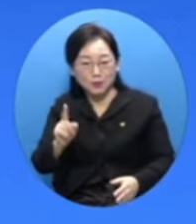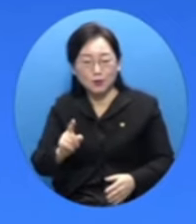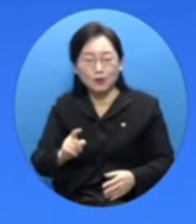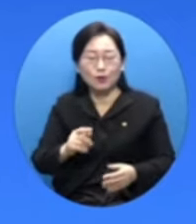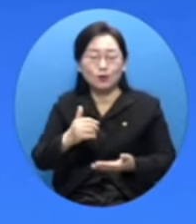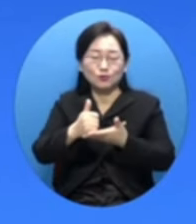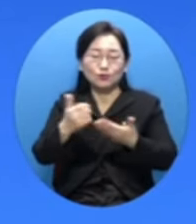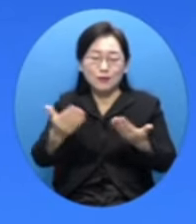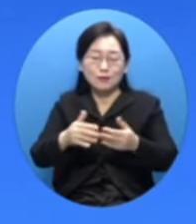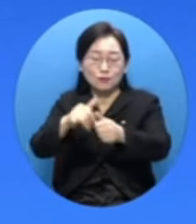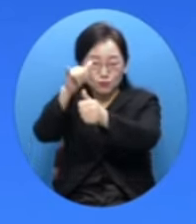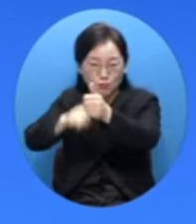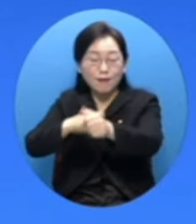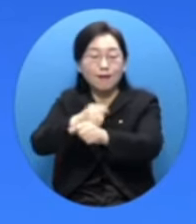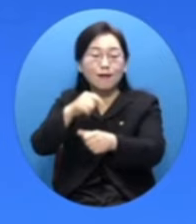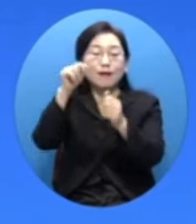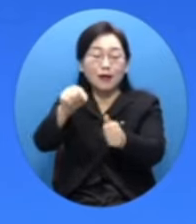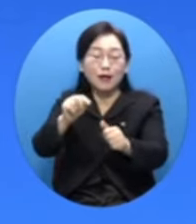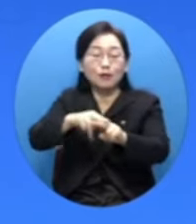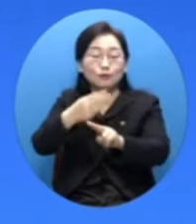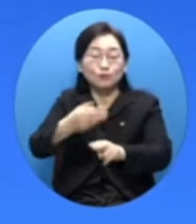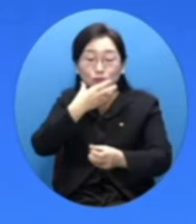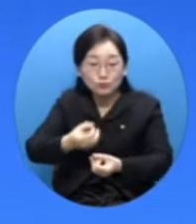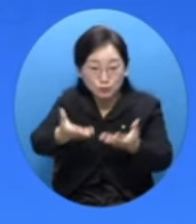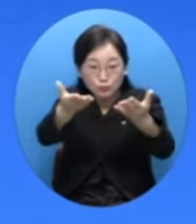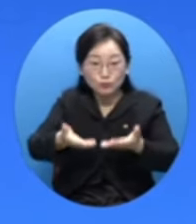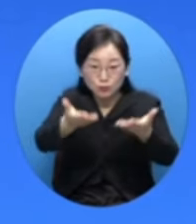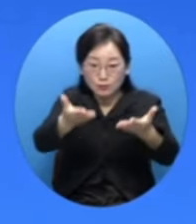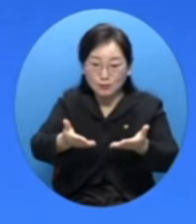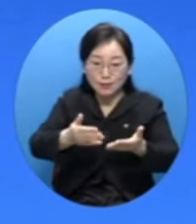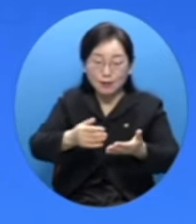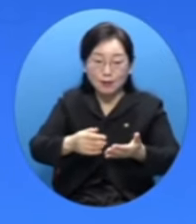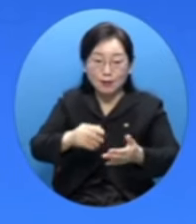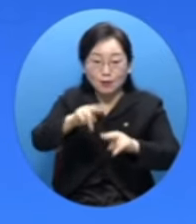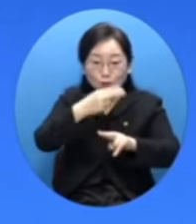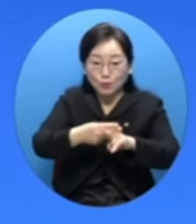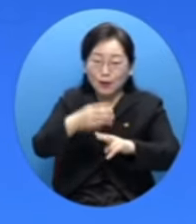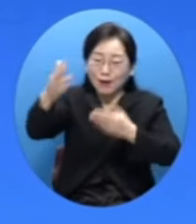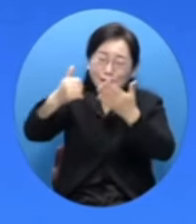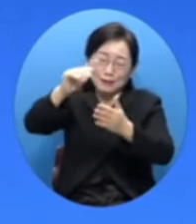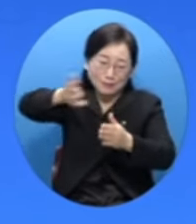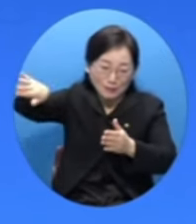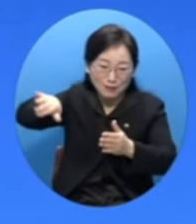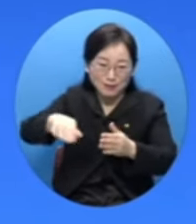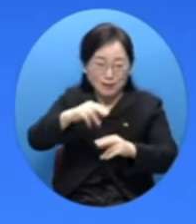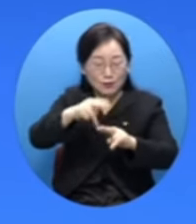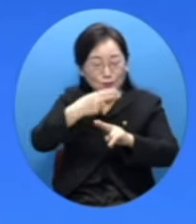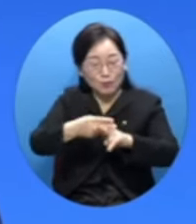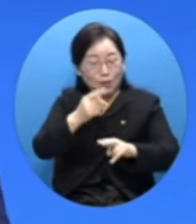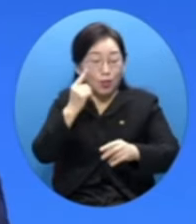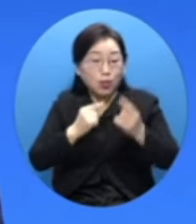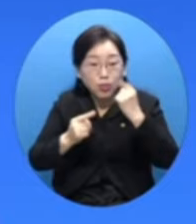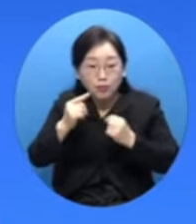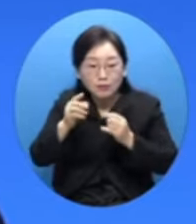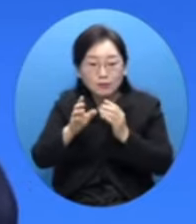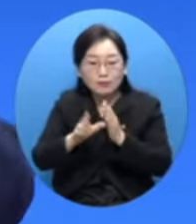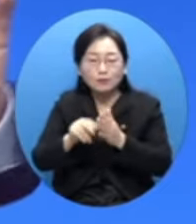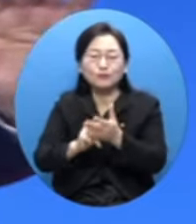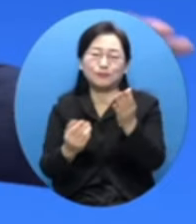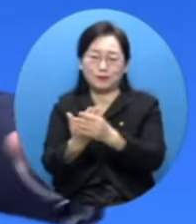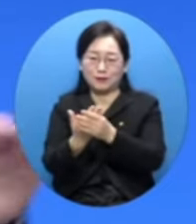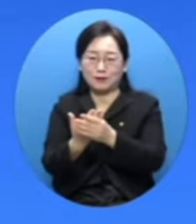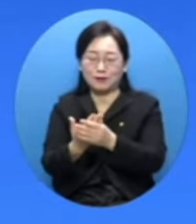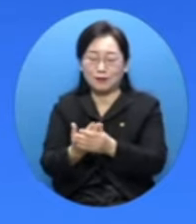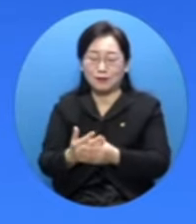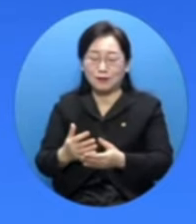우리에게 축복을 주셨는데 선물을 주셨는데 선물을 하나님보다 더 사랑할 때 문제가 생겨나게 되는 것입니다. 주님 일을